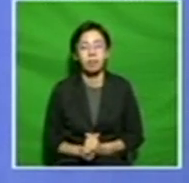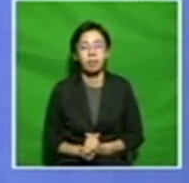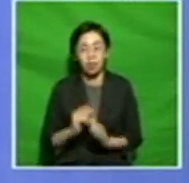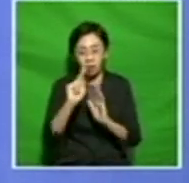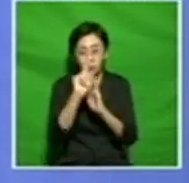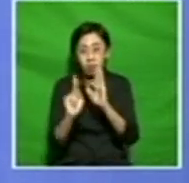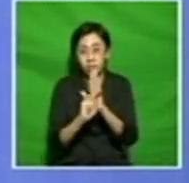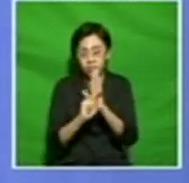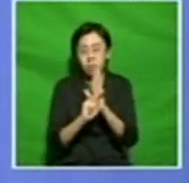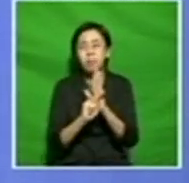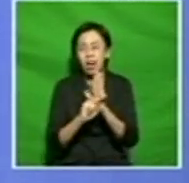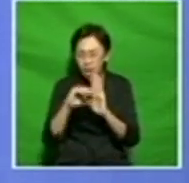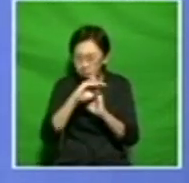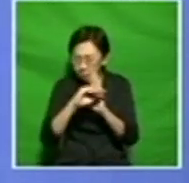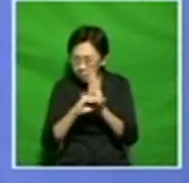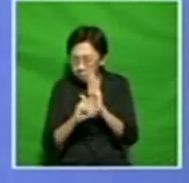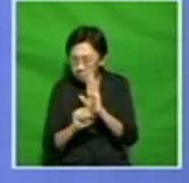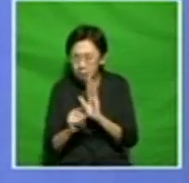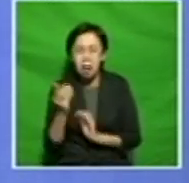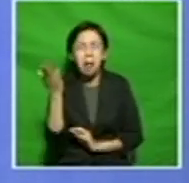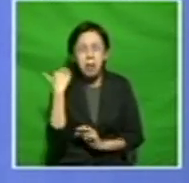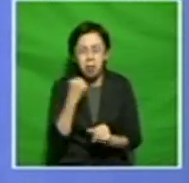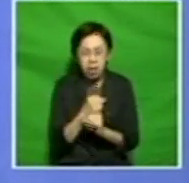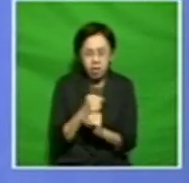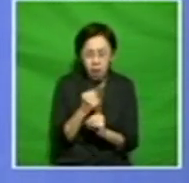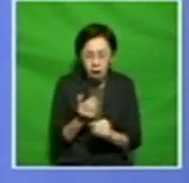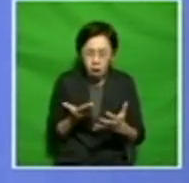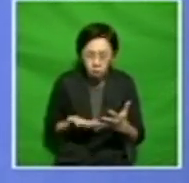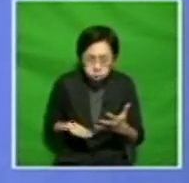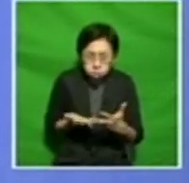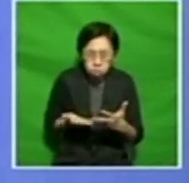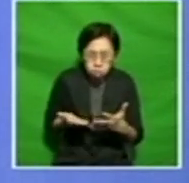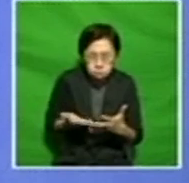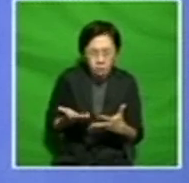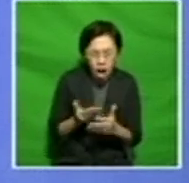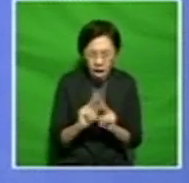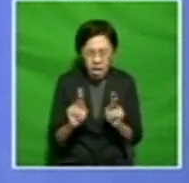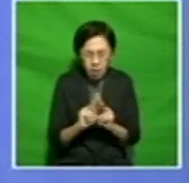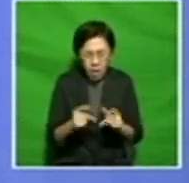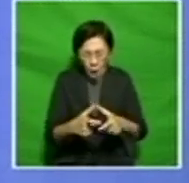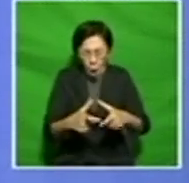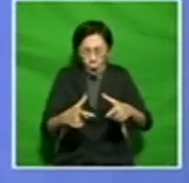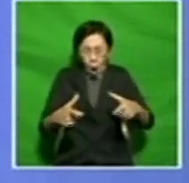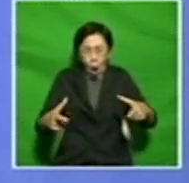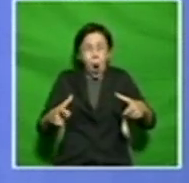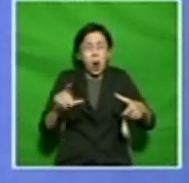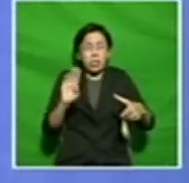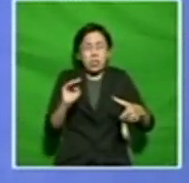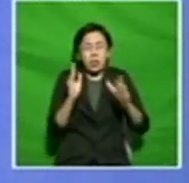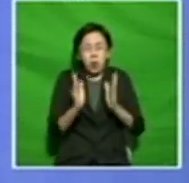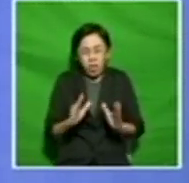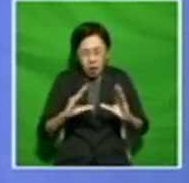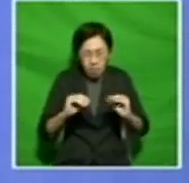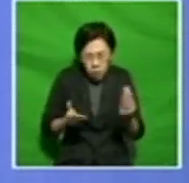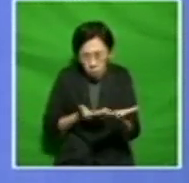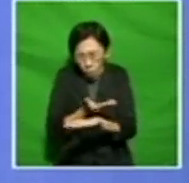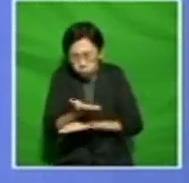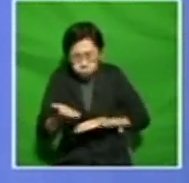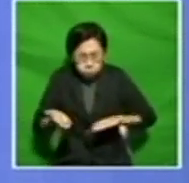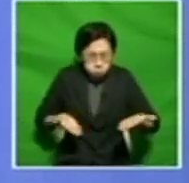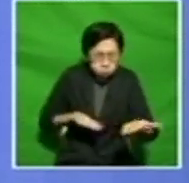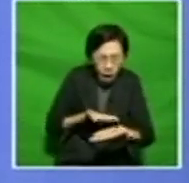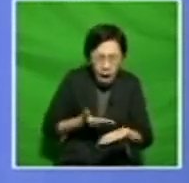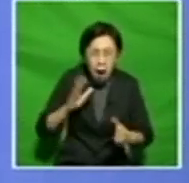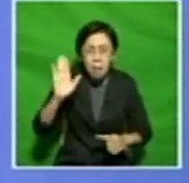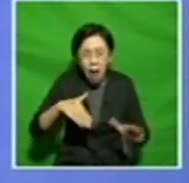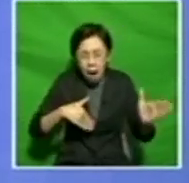องตัวเพราะว่าจะปล่อยให้เป็นแบบในอดีตไม่ได้ที่กรรมการอะไรกันตั้ง40คนประชุมกันทีนึงไม่ครบองค์